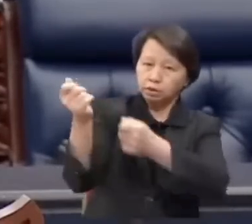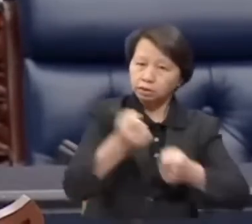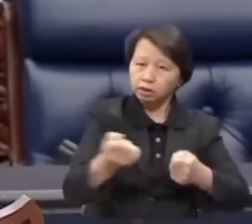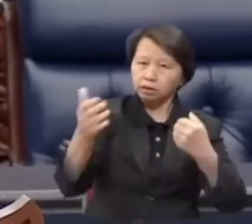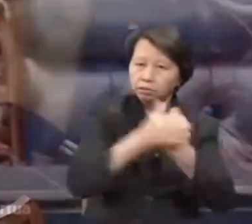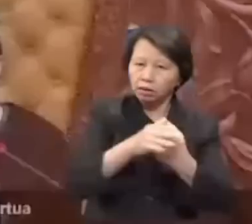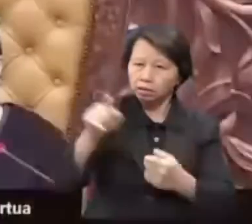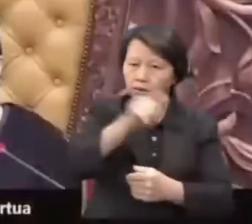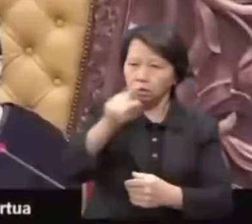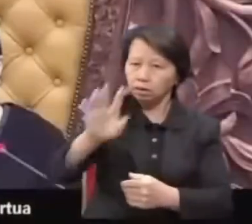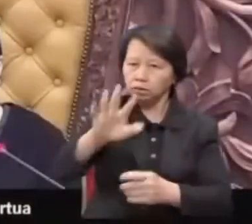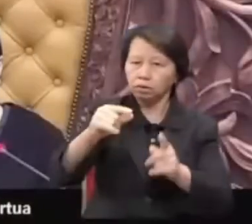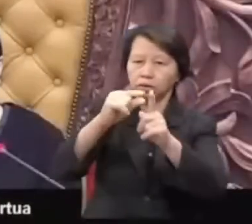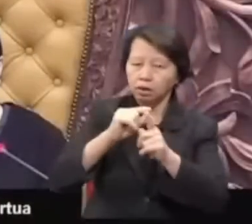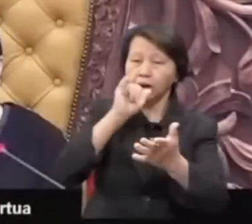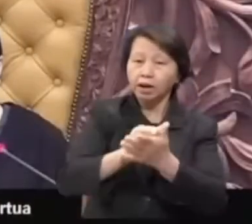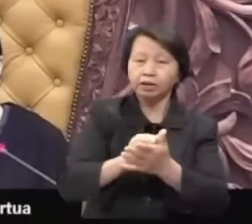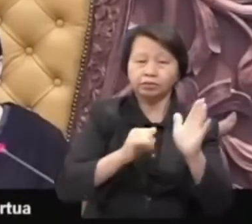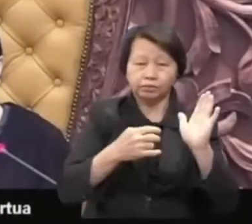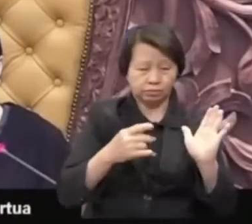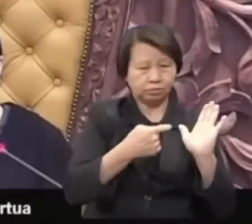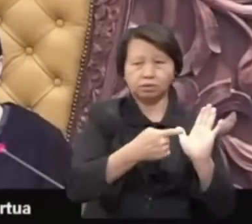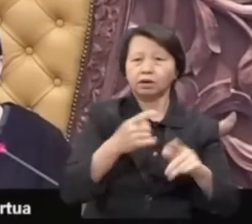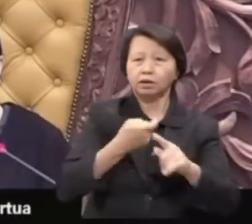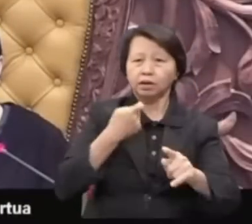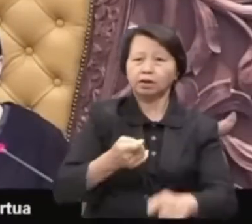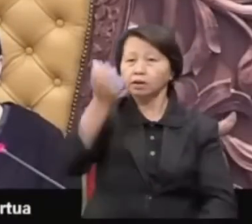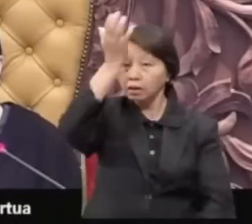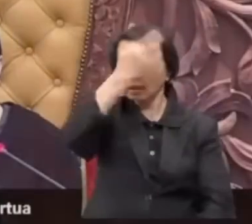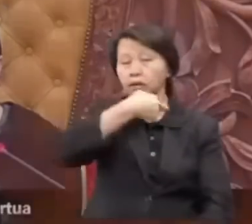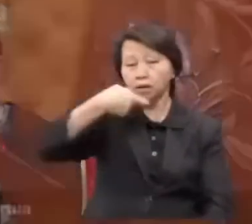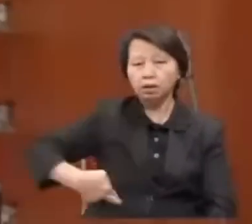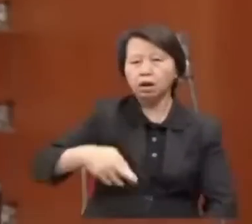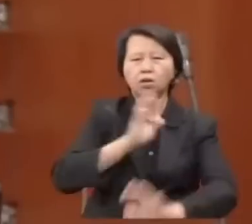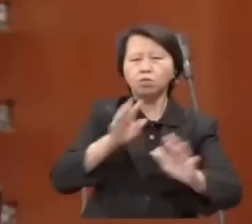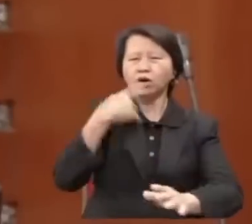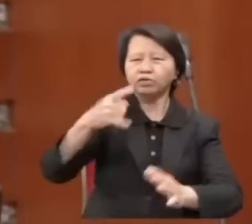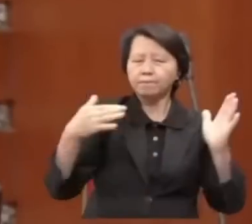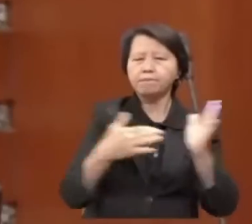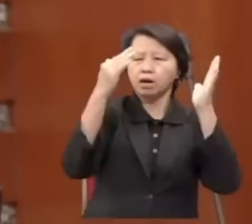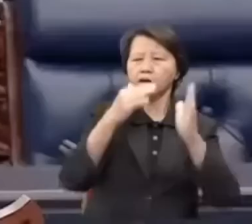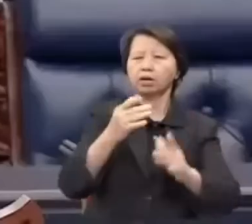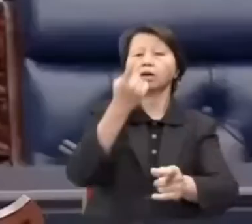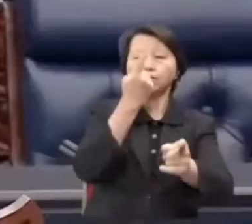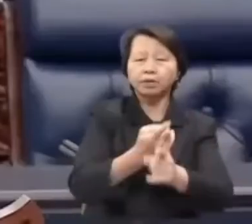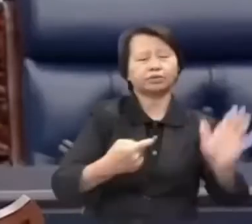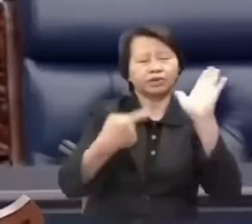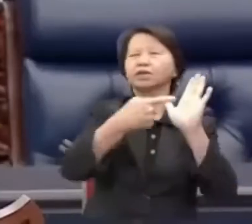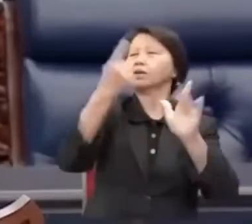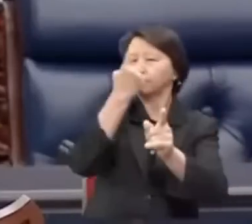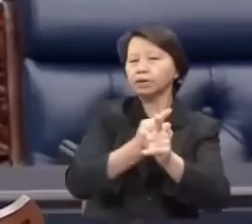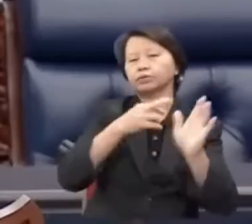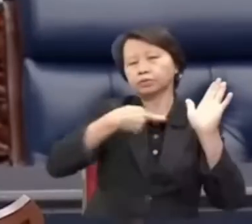balik kenyataan itu itu adalah titah tuanku tak ada siapa yang pantah ini memang titah tulangku